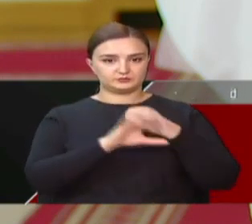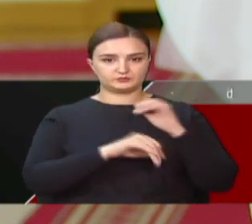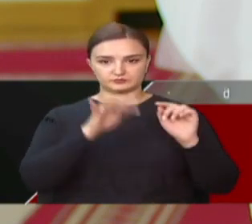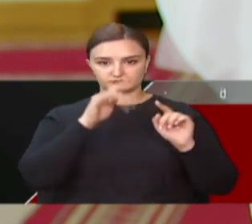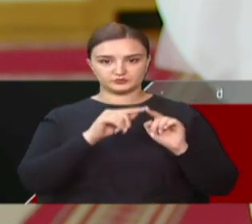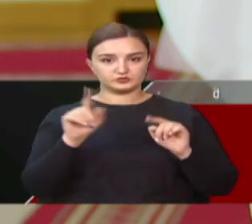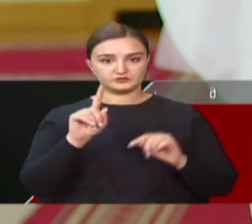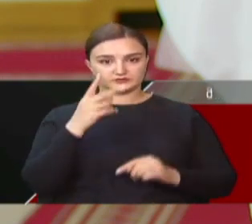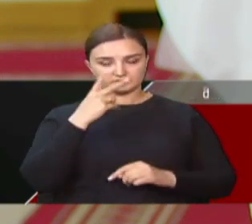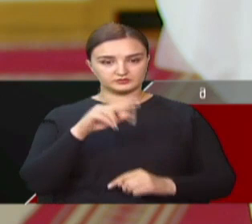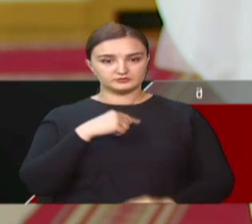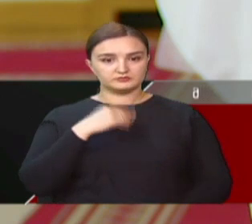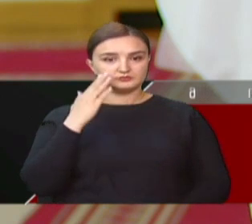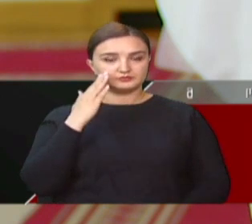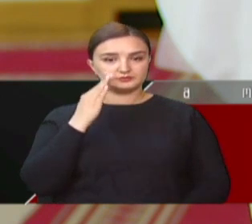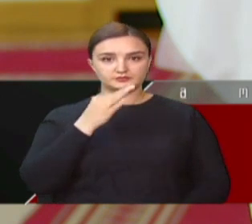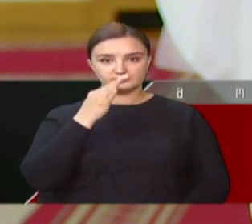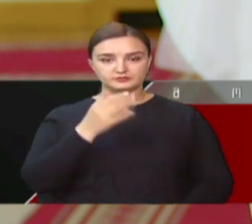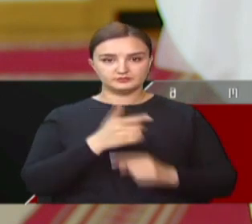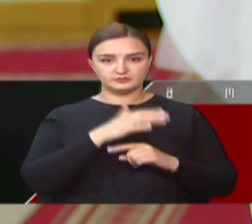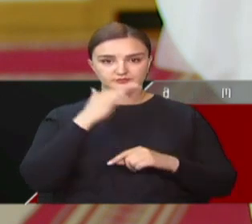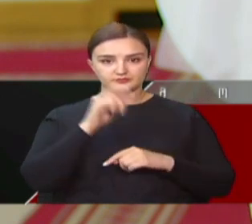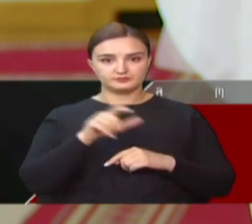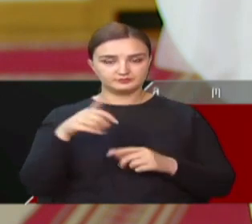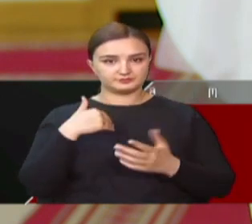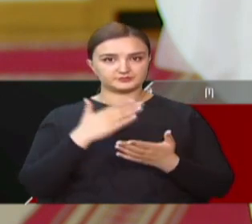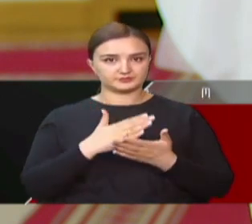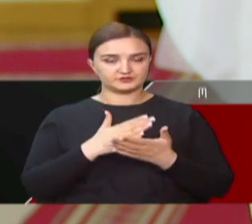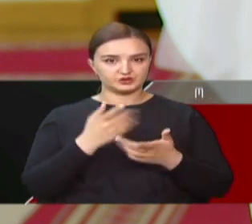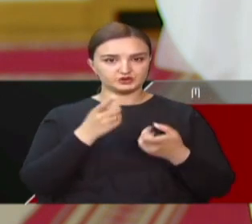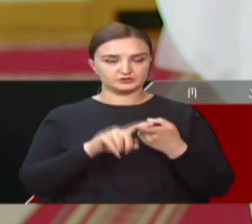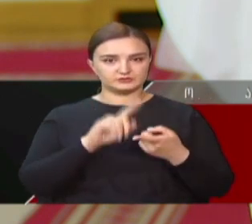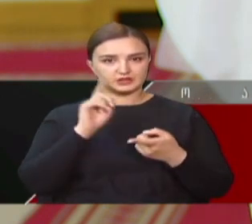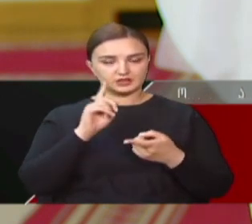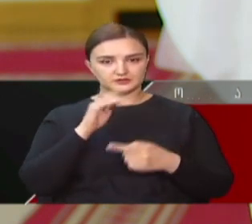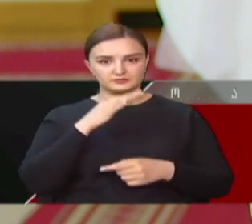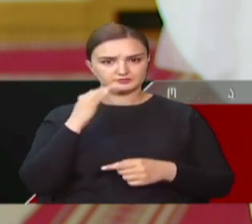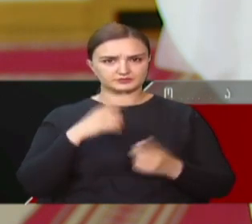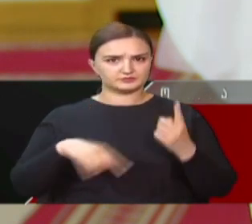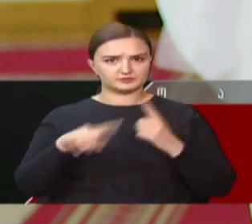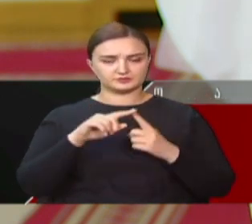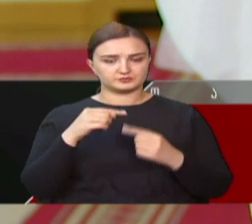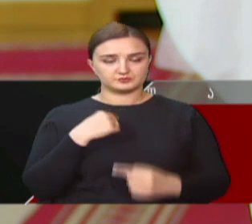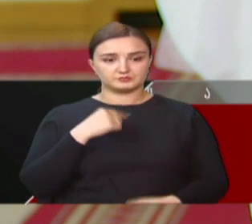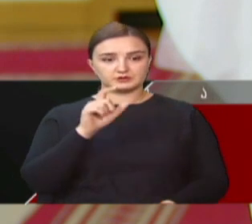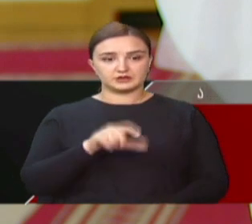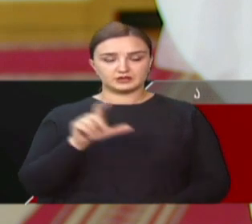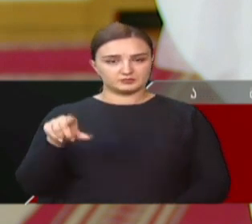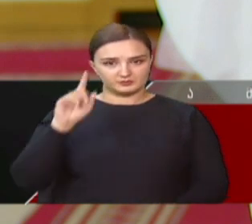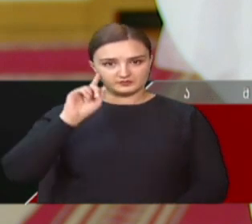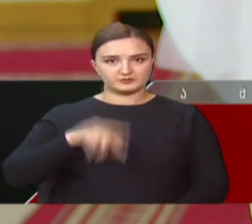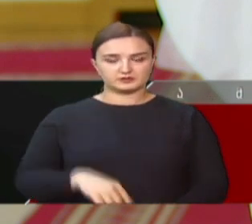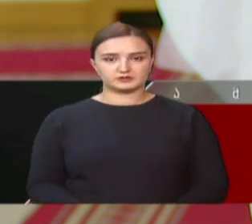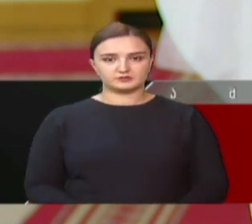პერიოდში და მე სიმართლე გითხრათ, ნამდვილად ძალიან ბევრ ადამიანთან მაქვს შეხება, ახალგაზრდებთან ძალიან ბევრთან და მე არ მეგულება